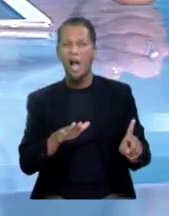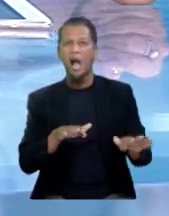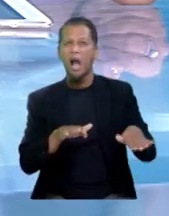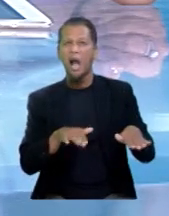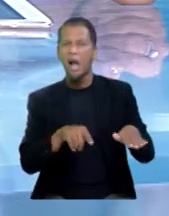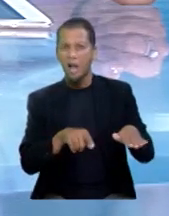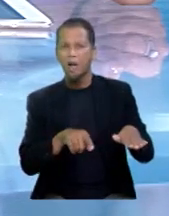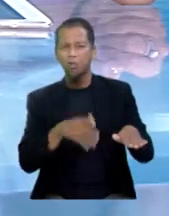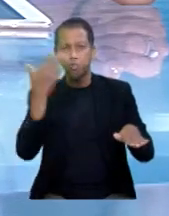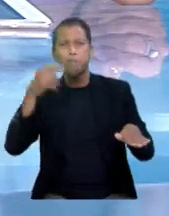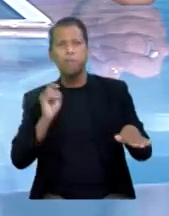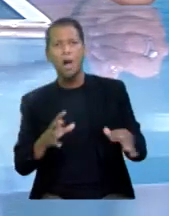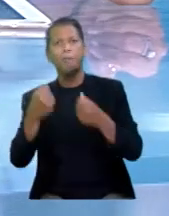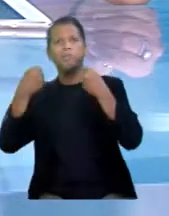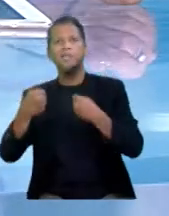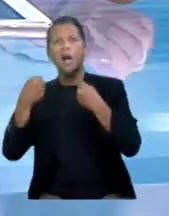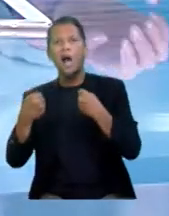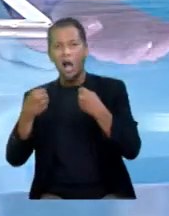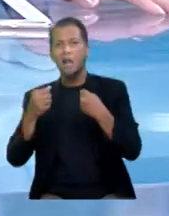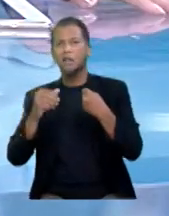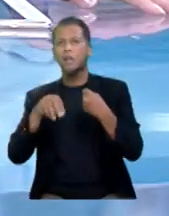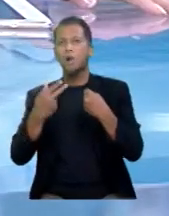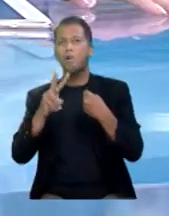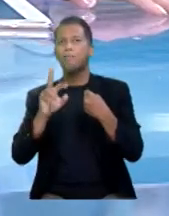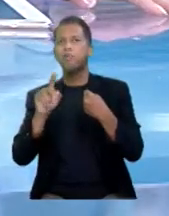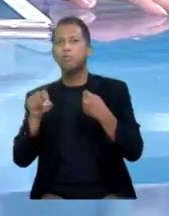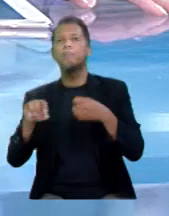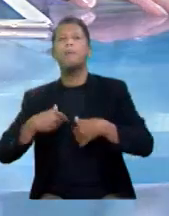baru bebas dari penjara pada tahun 2021.